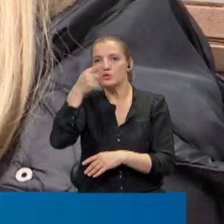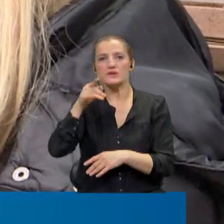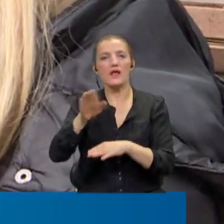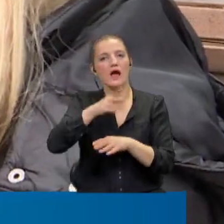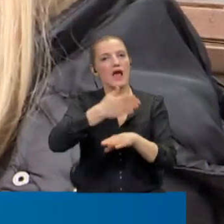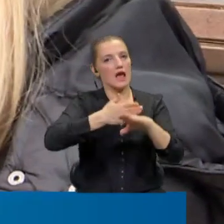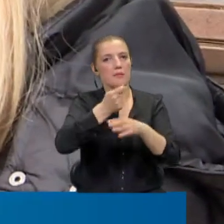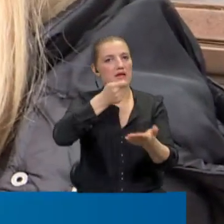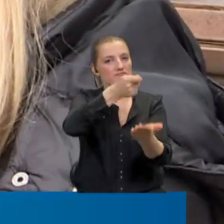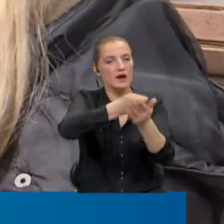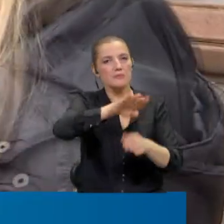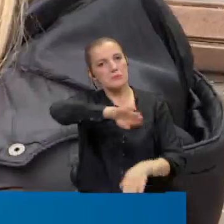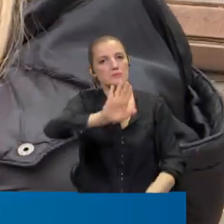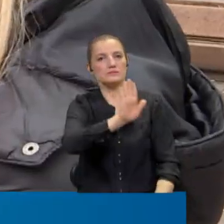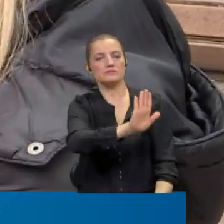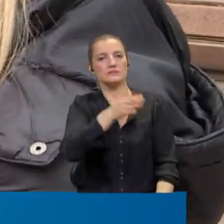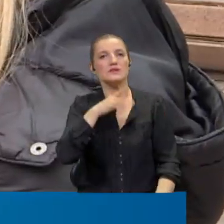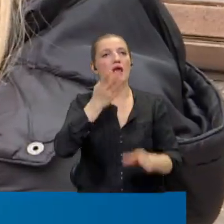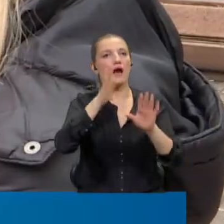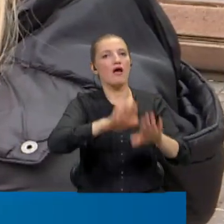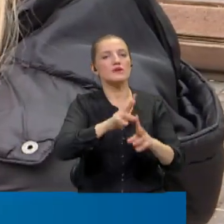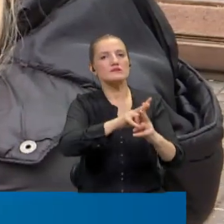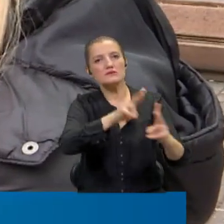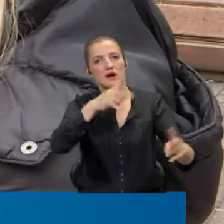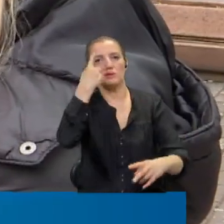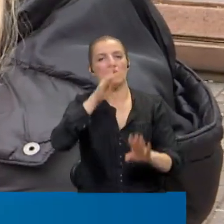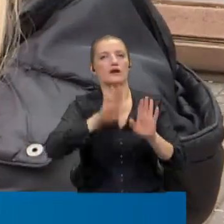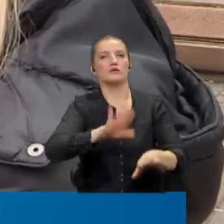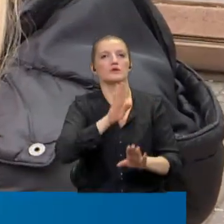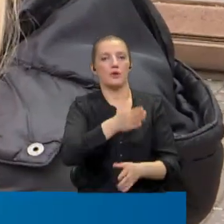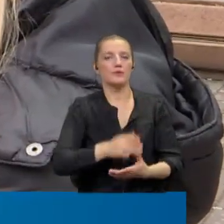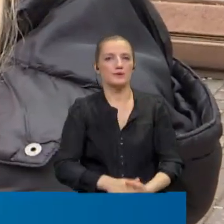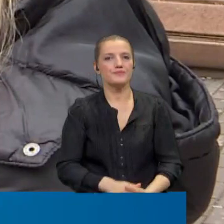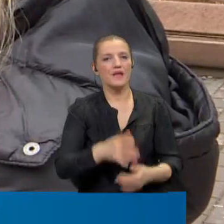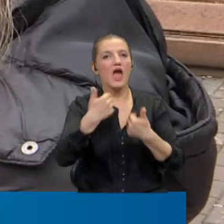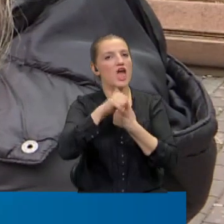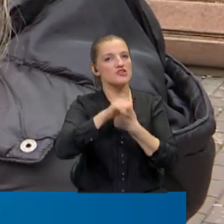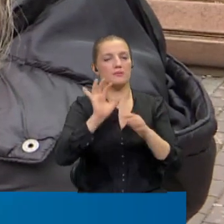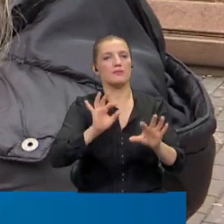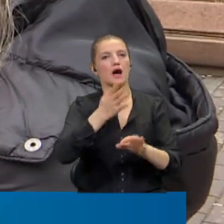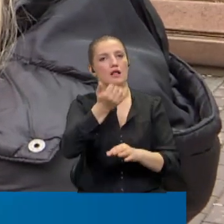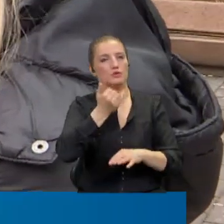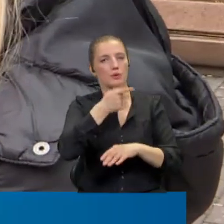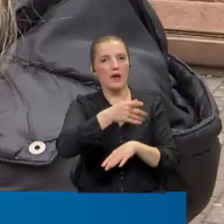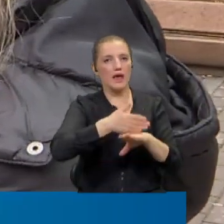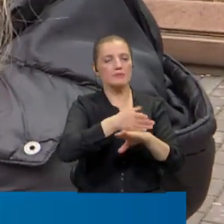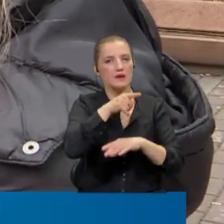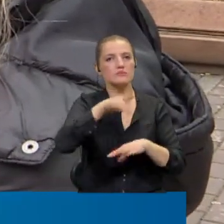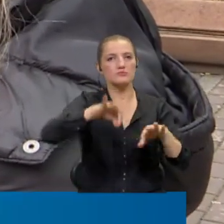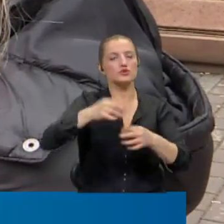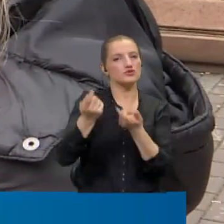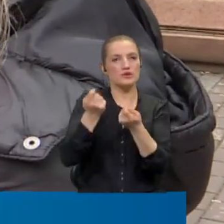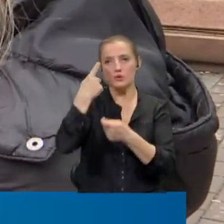o yüzden ayırdım şu an parasını ödedim kalmıyor Çünkü çok sıra oluyormuş peşimi alıyordu ekmeğimizi O bugün